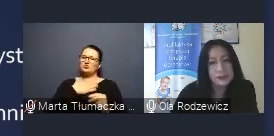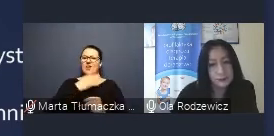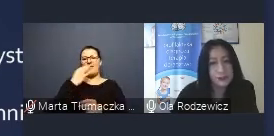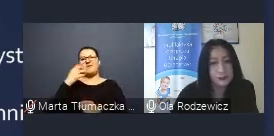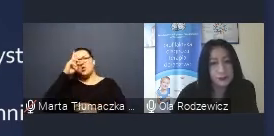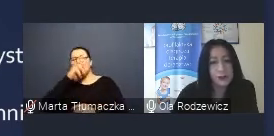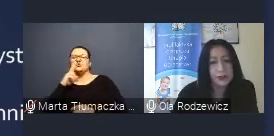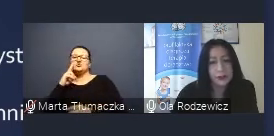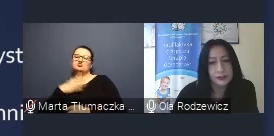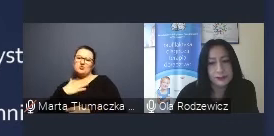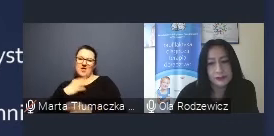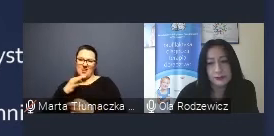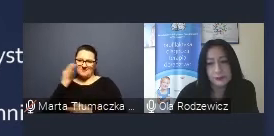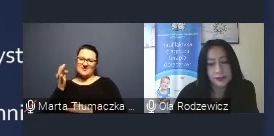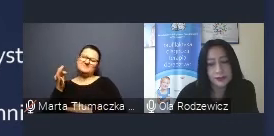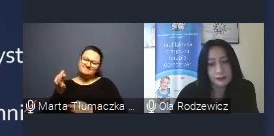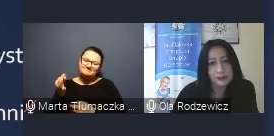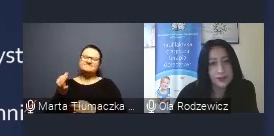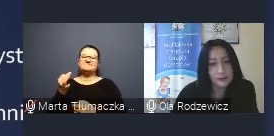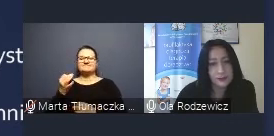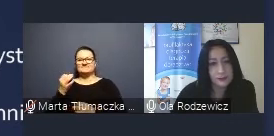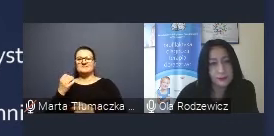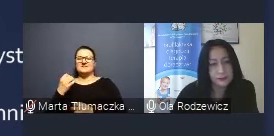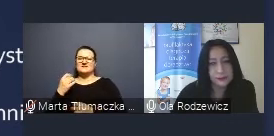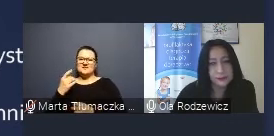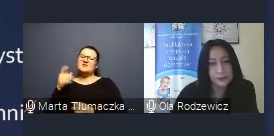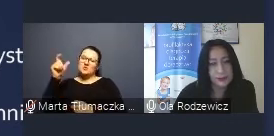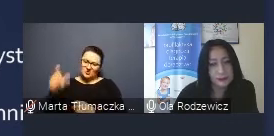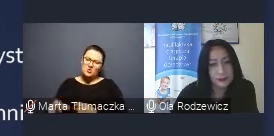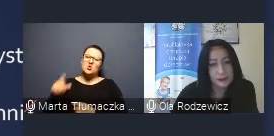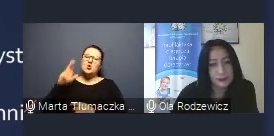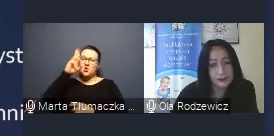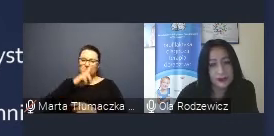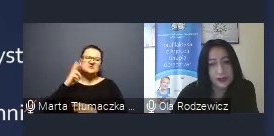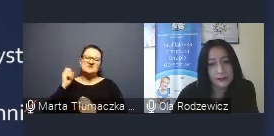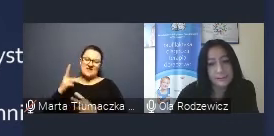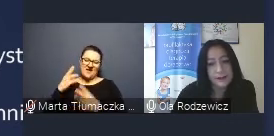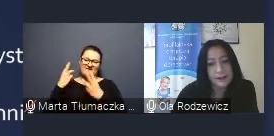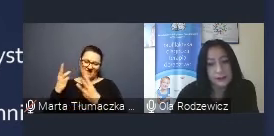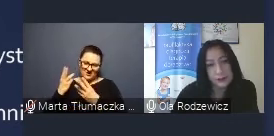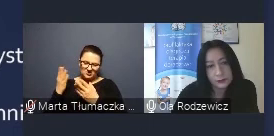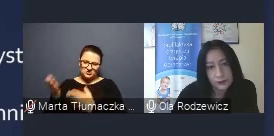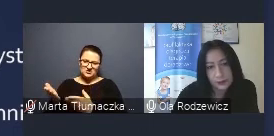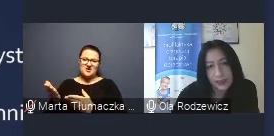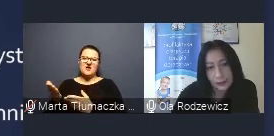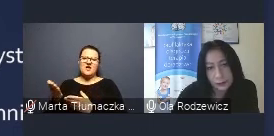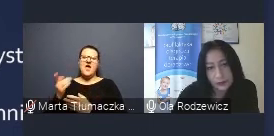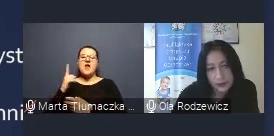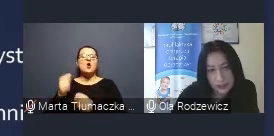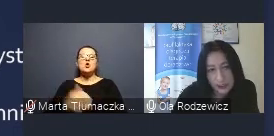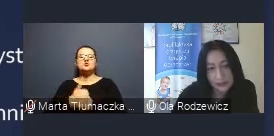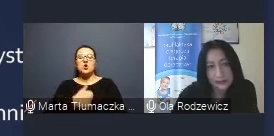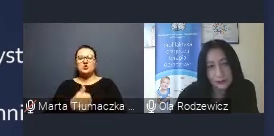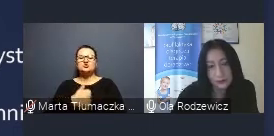No rodzic pośrednio często jest ważną osobą w tym procesie diagnostycznym, ale chodzi o to, żeby